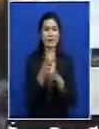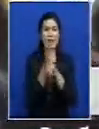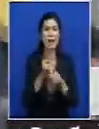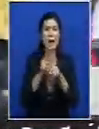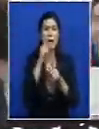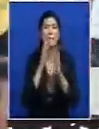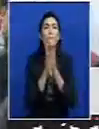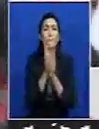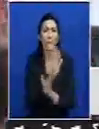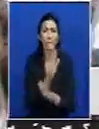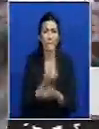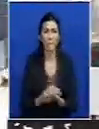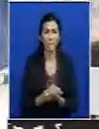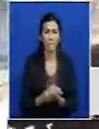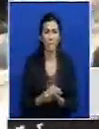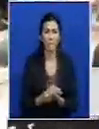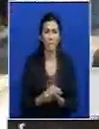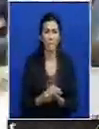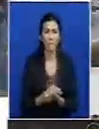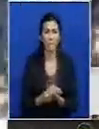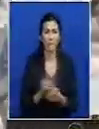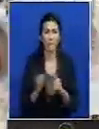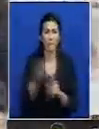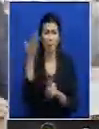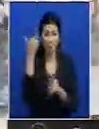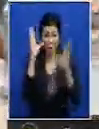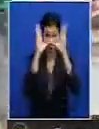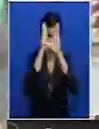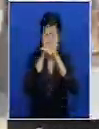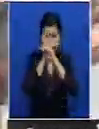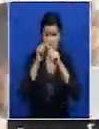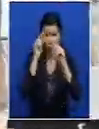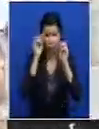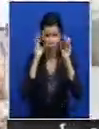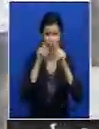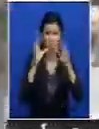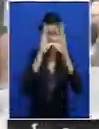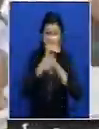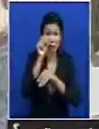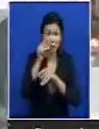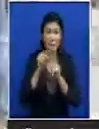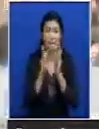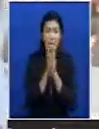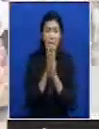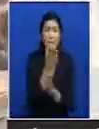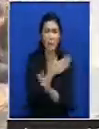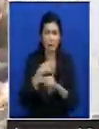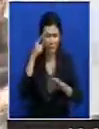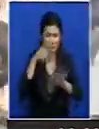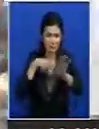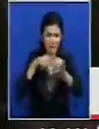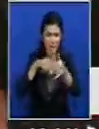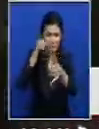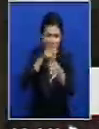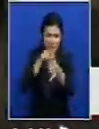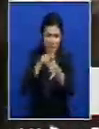ของหลวงพ่อเปิ่นละค่ะที่เริ่มจากที่คืนก่อนวันไหว้ครูนะคะก็คือคืนวันศุกร์ก็จะมีพระที่ทำหน้าที่สักยันต์ของวัด